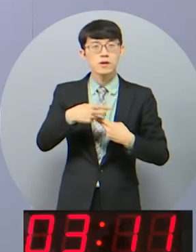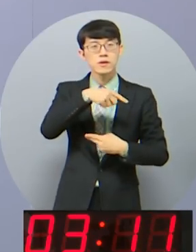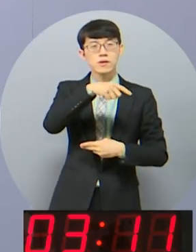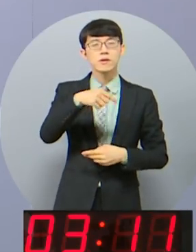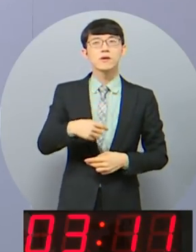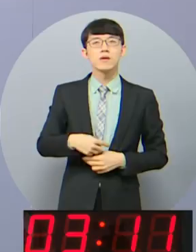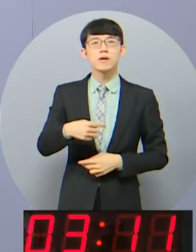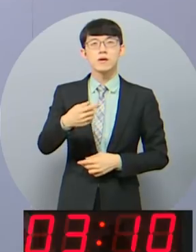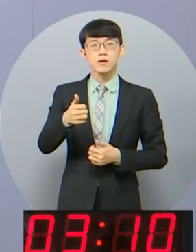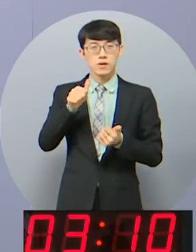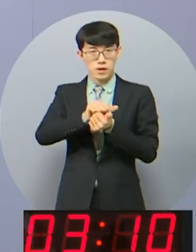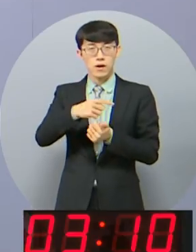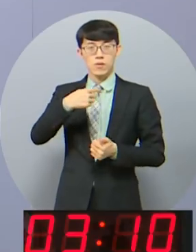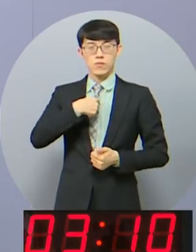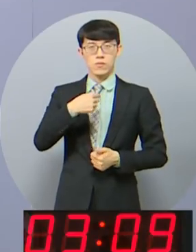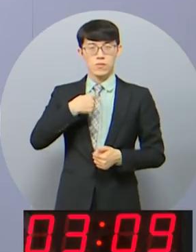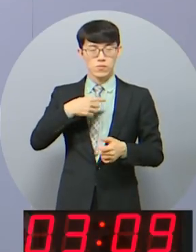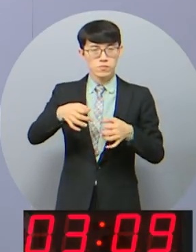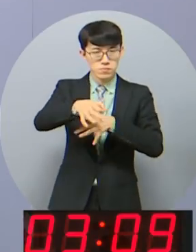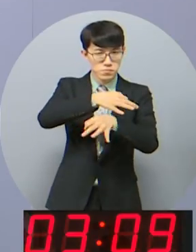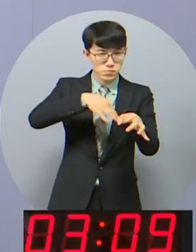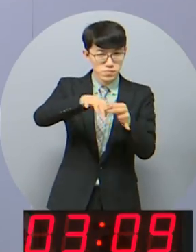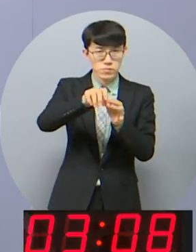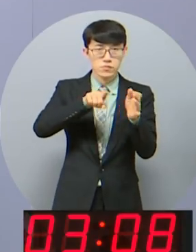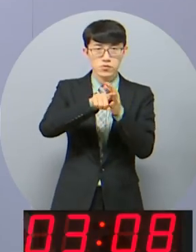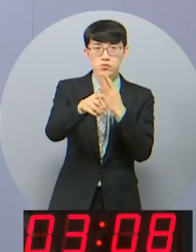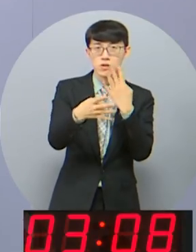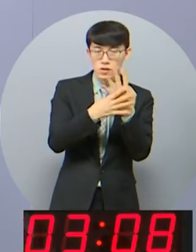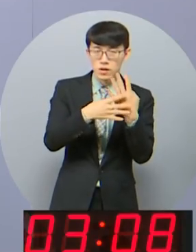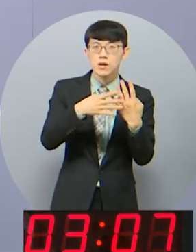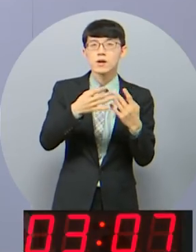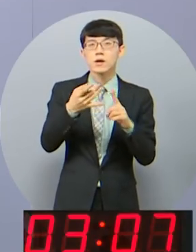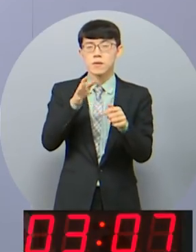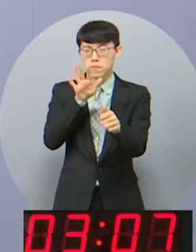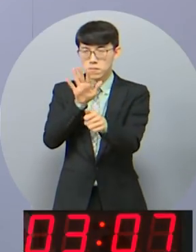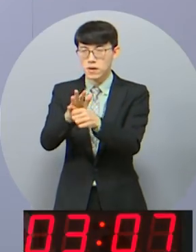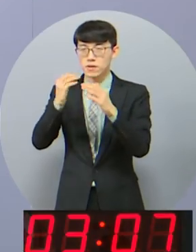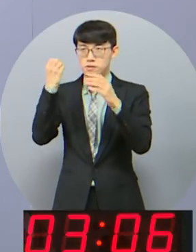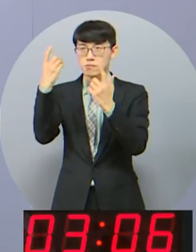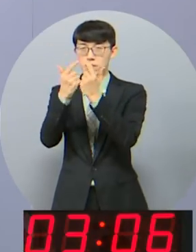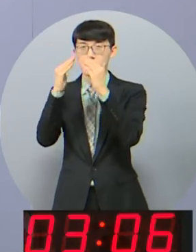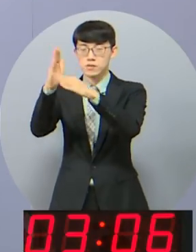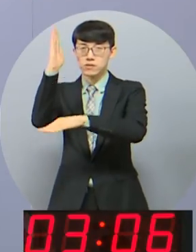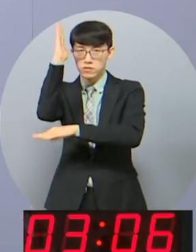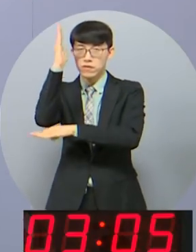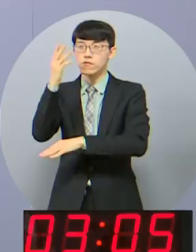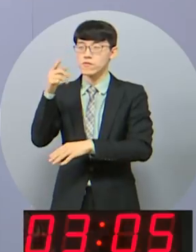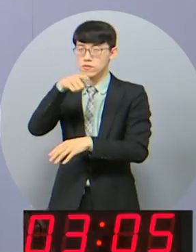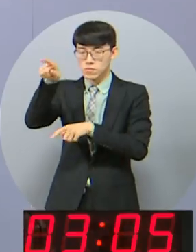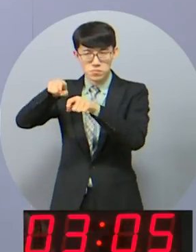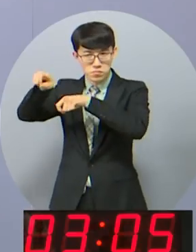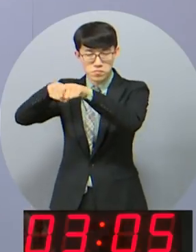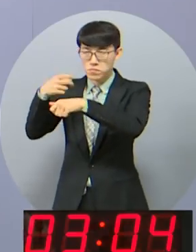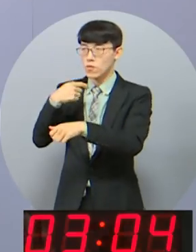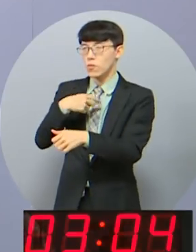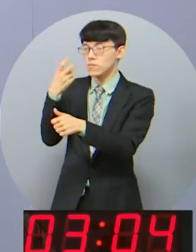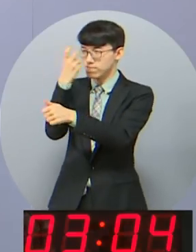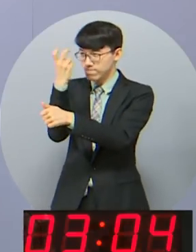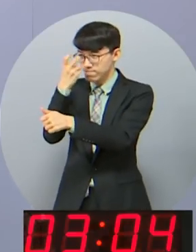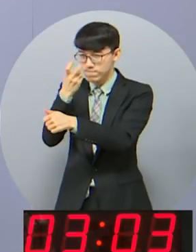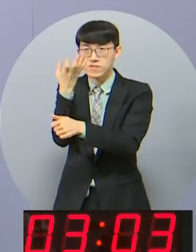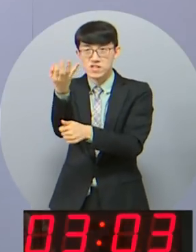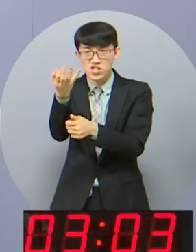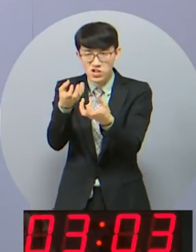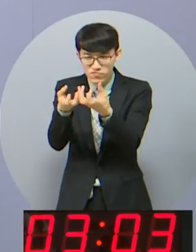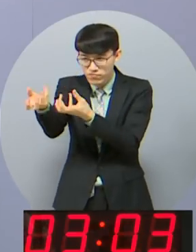借财经专业去执行，强力监督新北市政府的政策施行、预算分配、